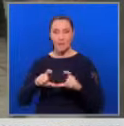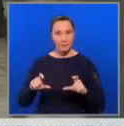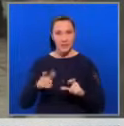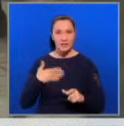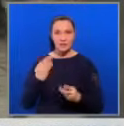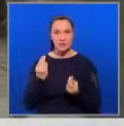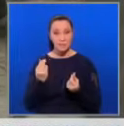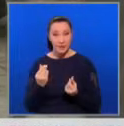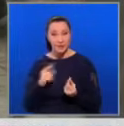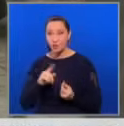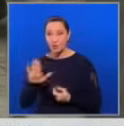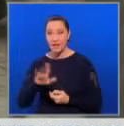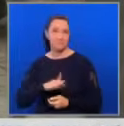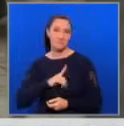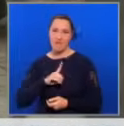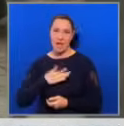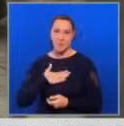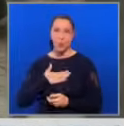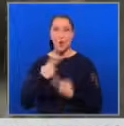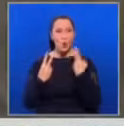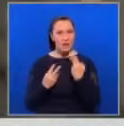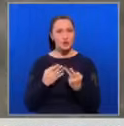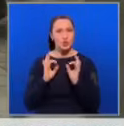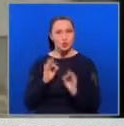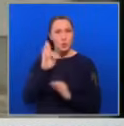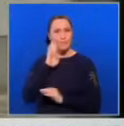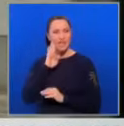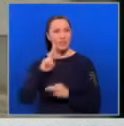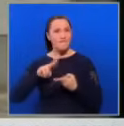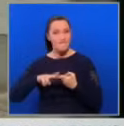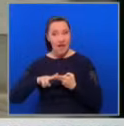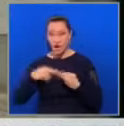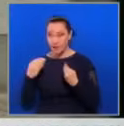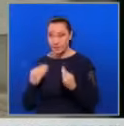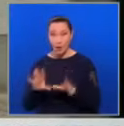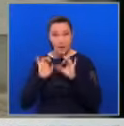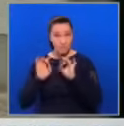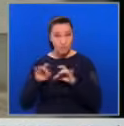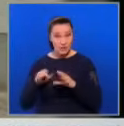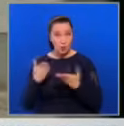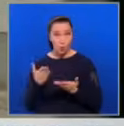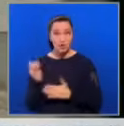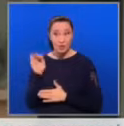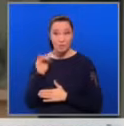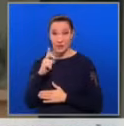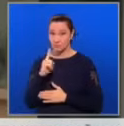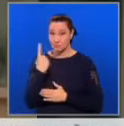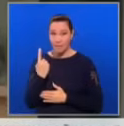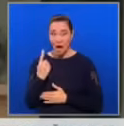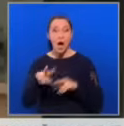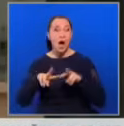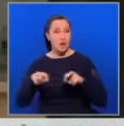искане за пари до нея така и не е имало оказва се че именно бащата на ваня е дал информация кога тя ще бъде сама